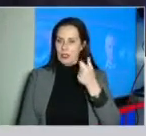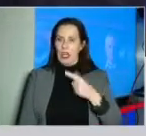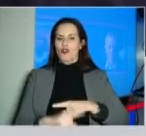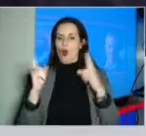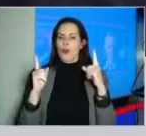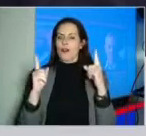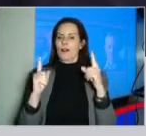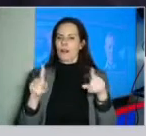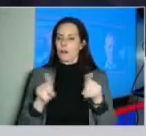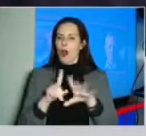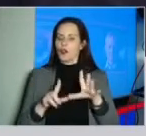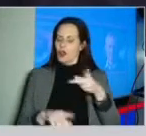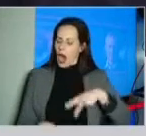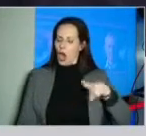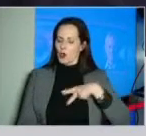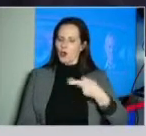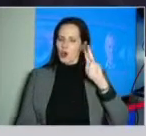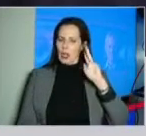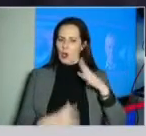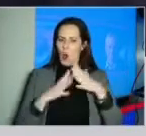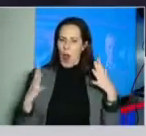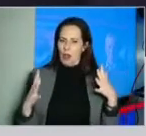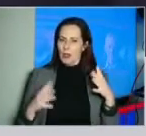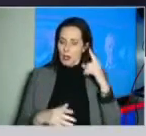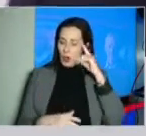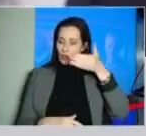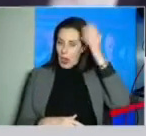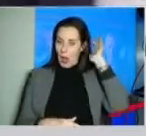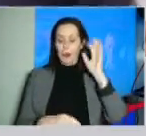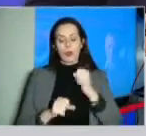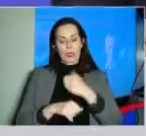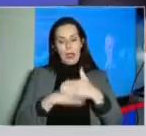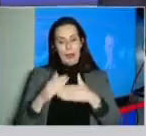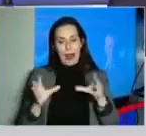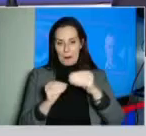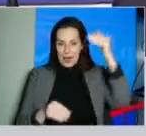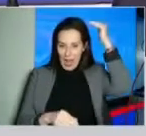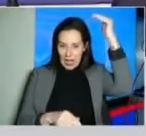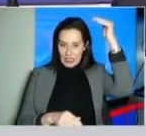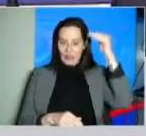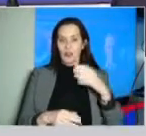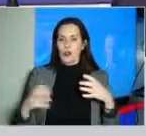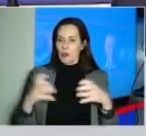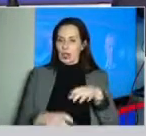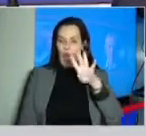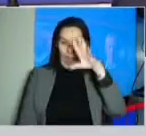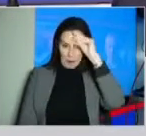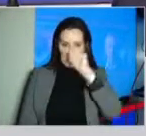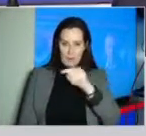שונה, כאילו יש על כתפיו אחריות מעט אחרת. אני חושבת שמציעים למהלך הזה המשותף, אותה קבוצה של ארבעה